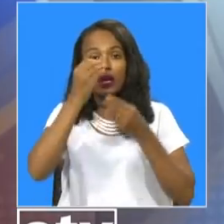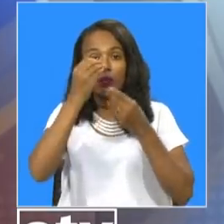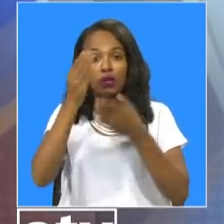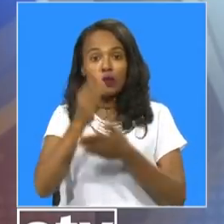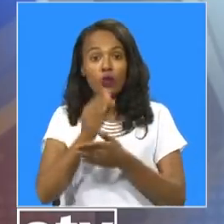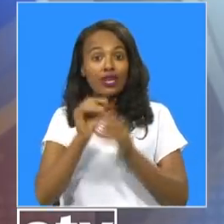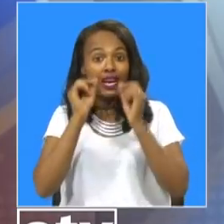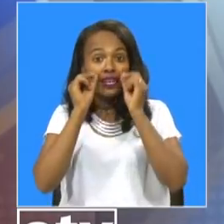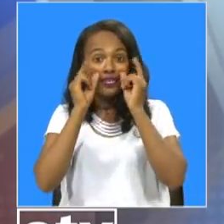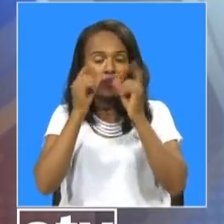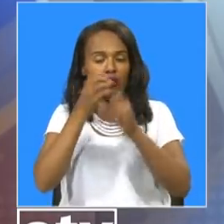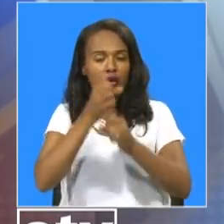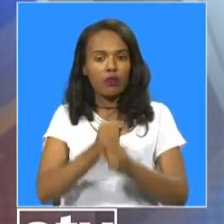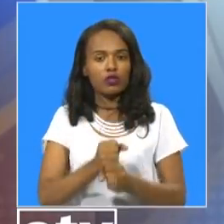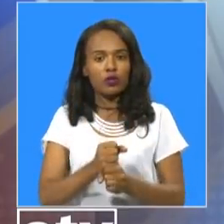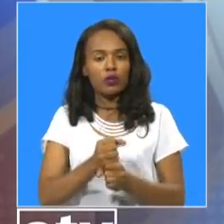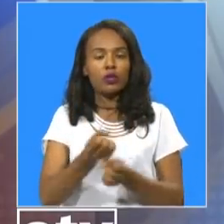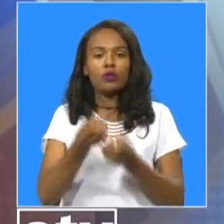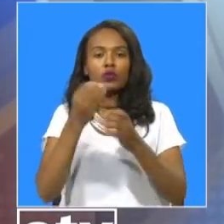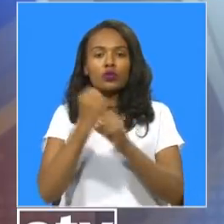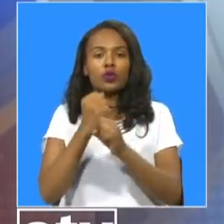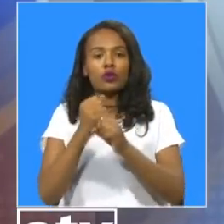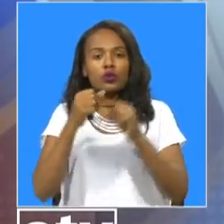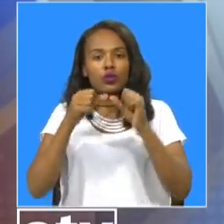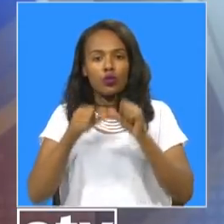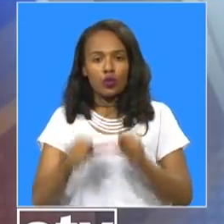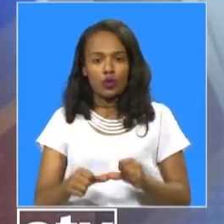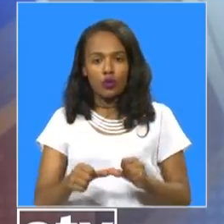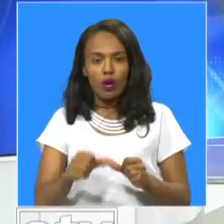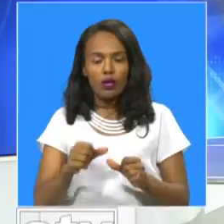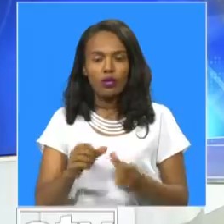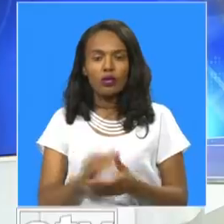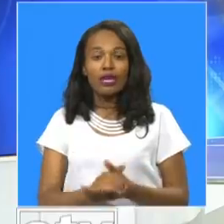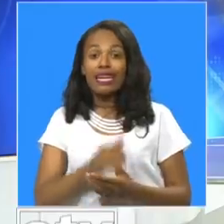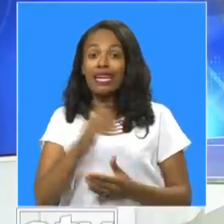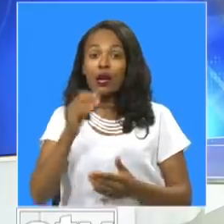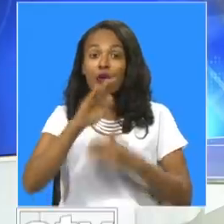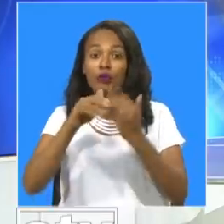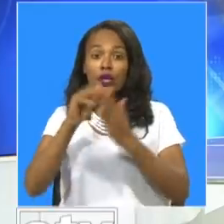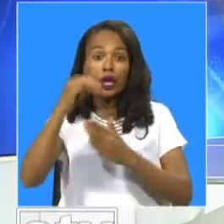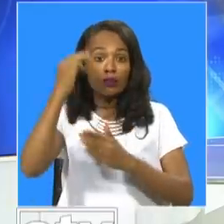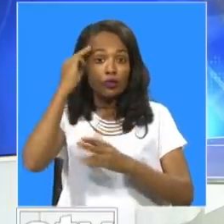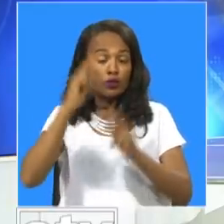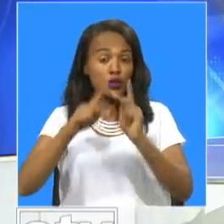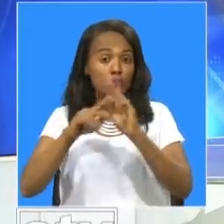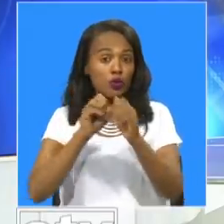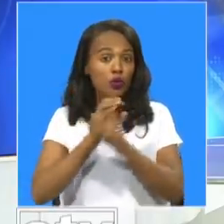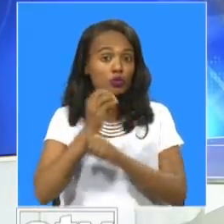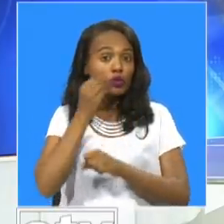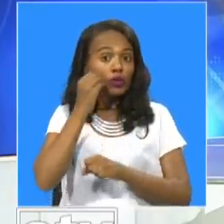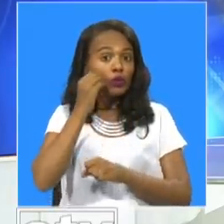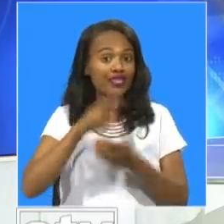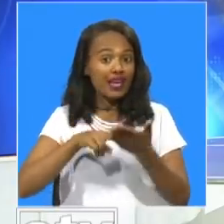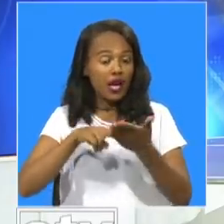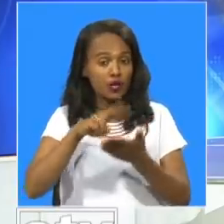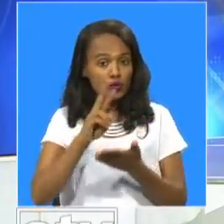ከማሳወቅና የግንዛቤ ከማስጨበጥ ዙሪያም ብዙ ስራዎች ሲሰሩ ቆይተዋል። መልካም። ሌላው ጠቅላይ ሚኒስትሩ ለተወካዮች ምክር ቤት ያነሱት